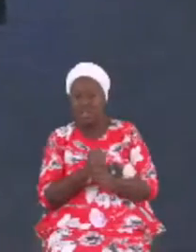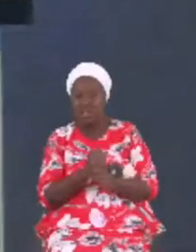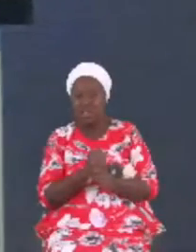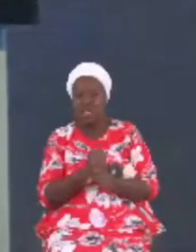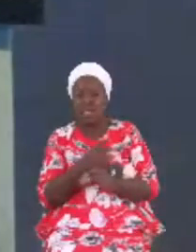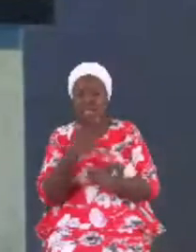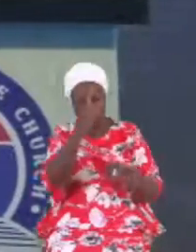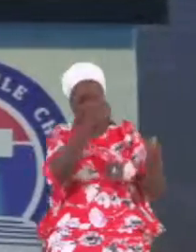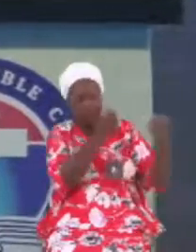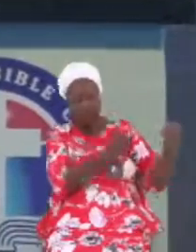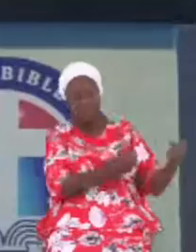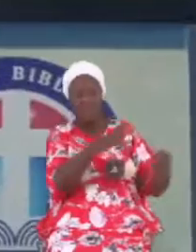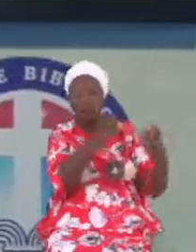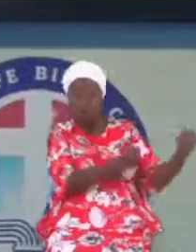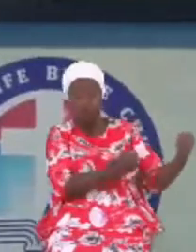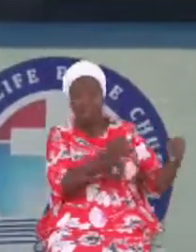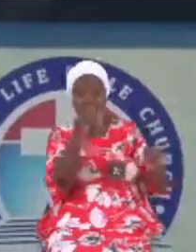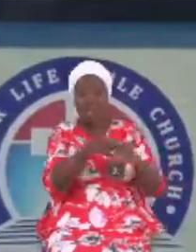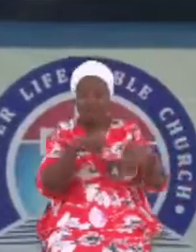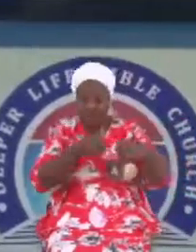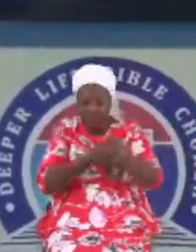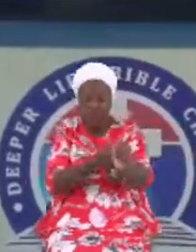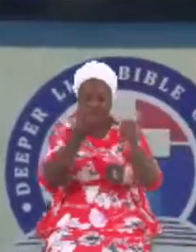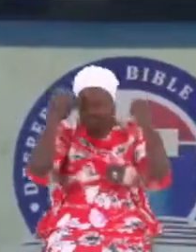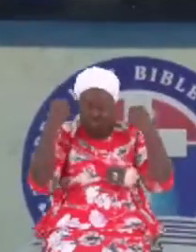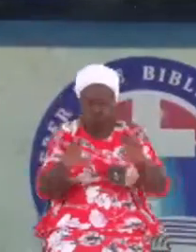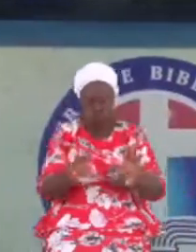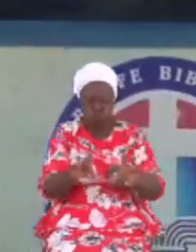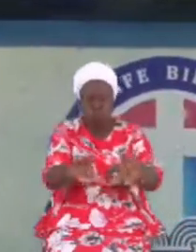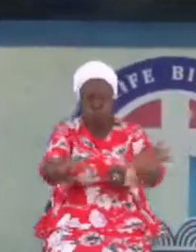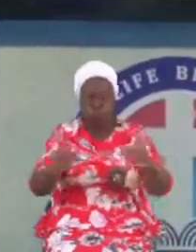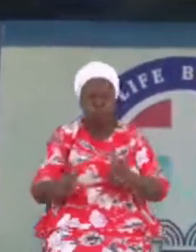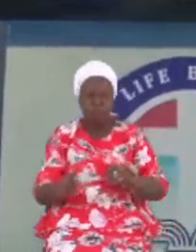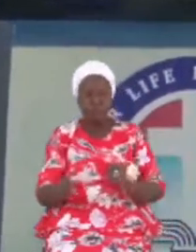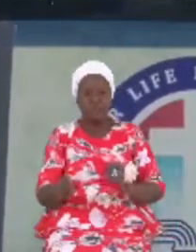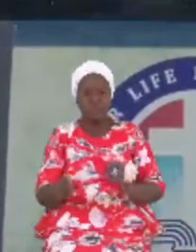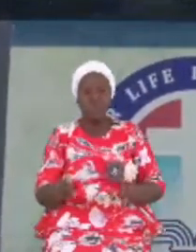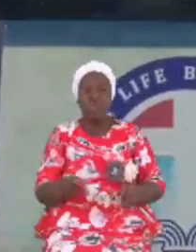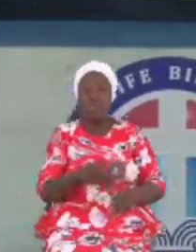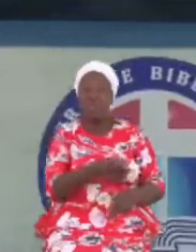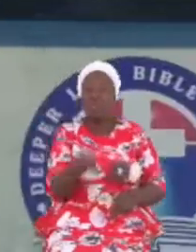qui placent leur confiance à suivre la multitude, ils seront perdus.